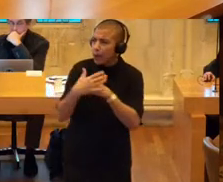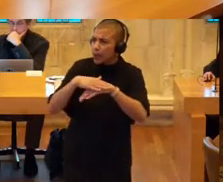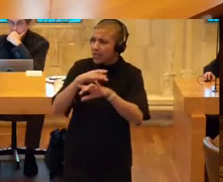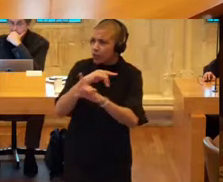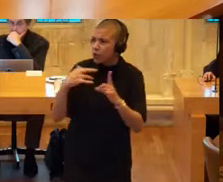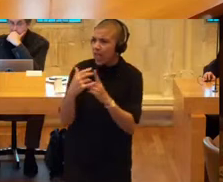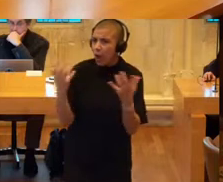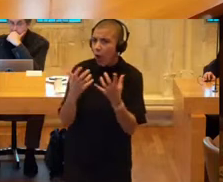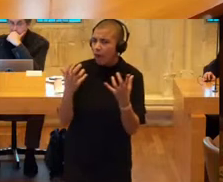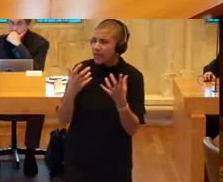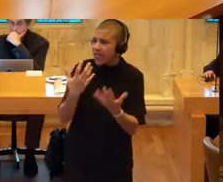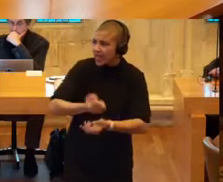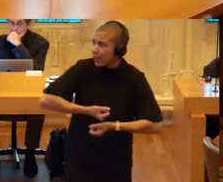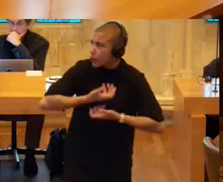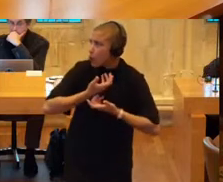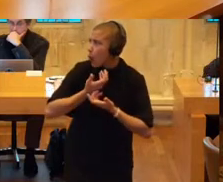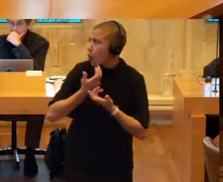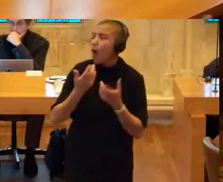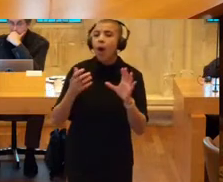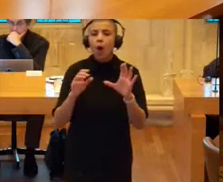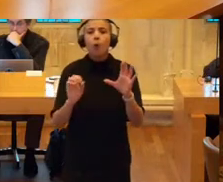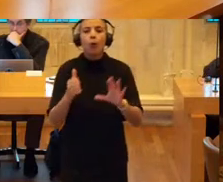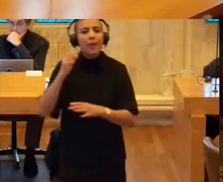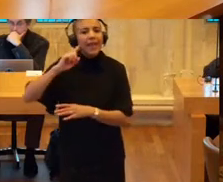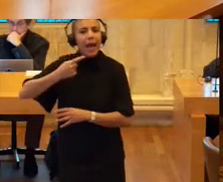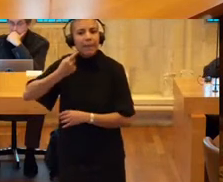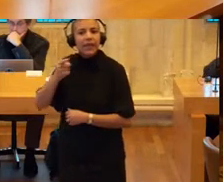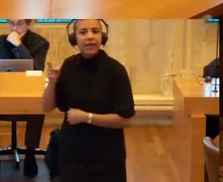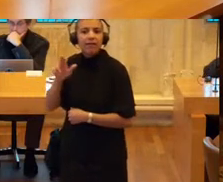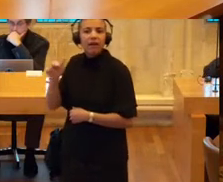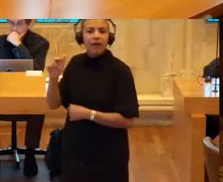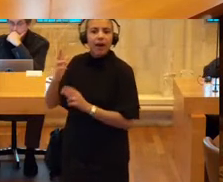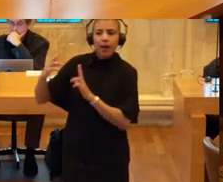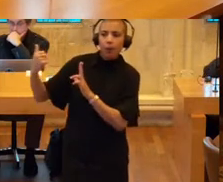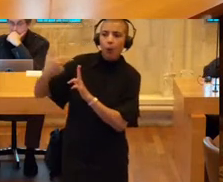peut-être Camille sur le sujet